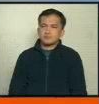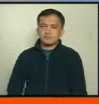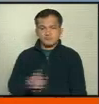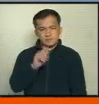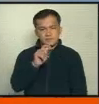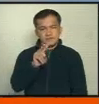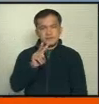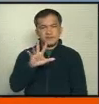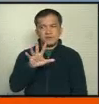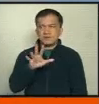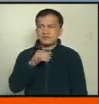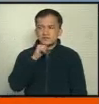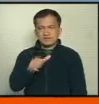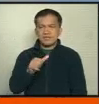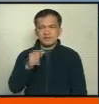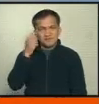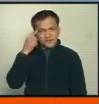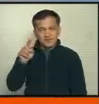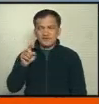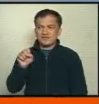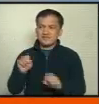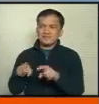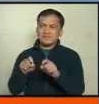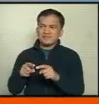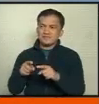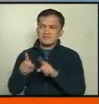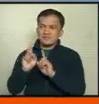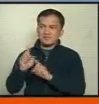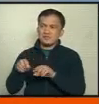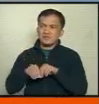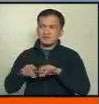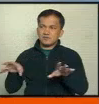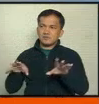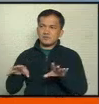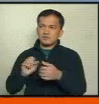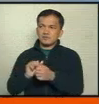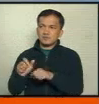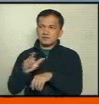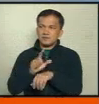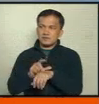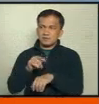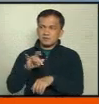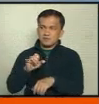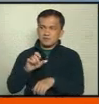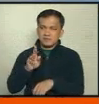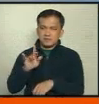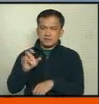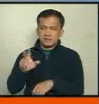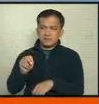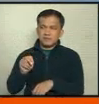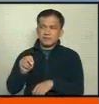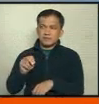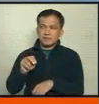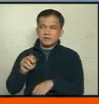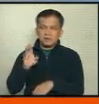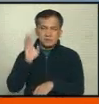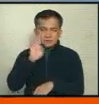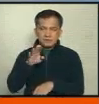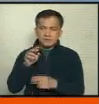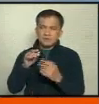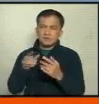TV5 is not for sale. Sagot yan sa kumakalat na balitang magiging landing spot ng ABS-CBN, ang kapatid